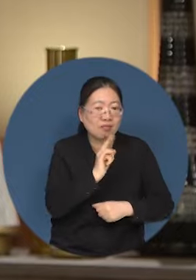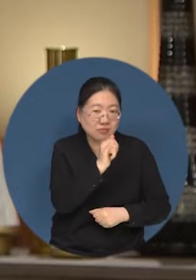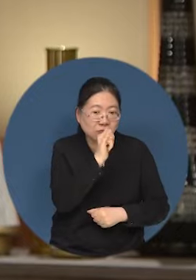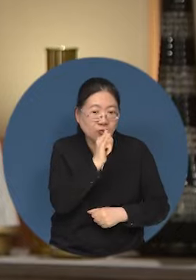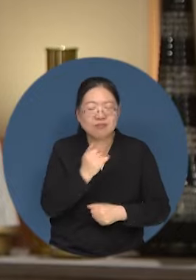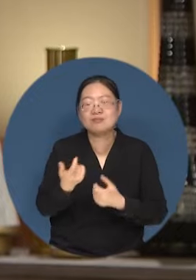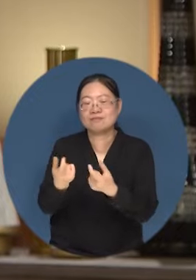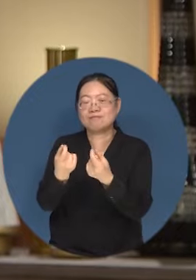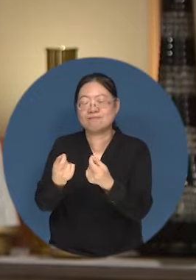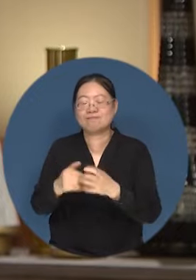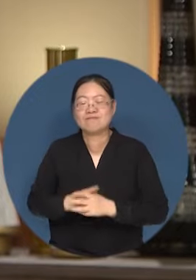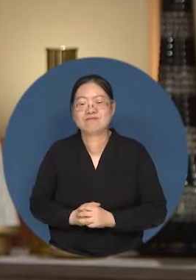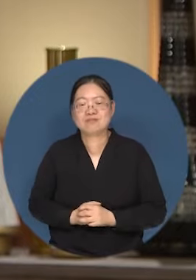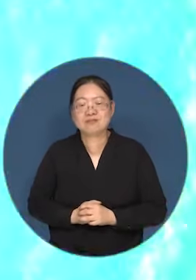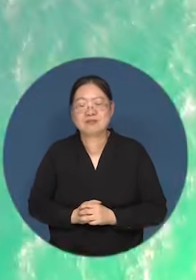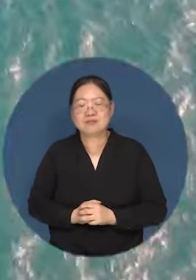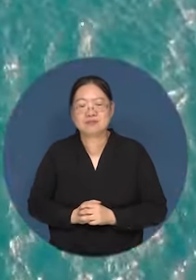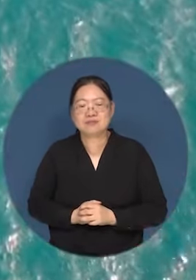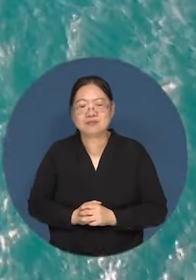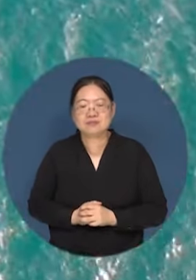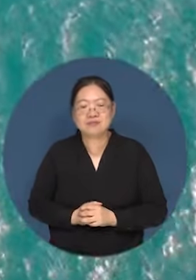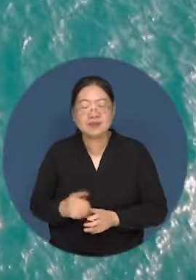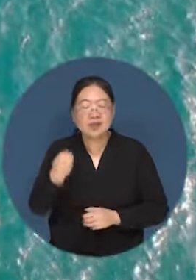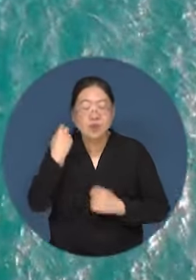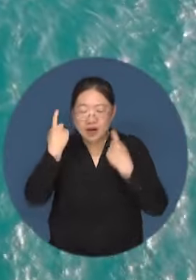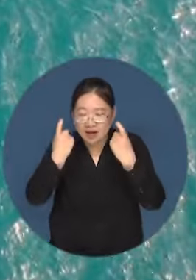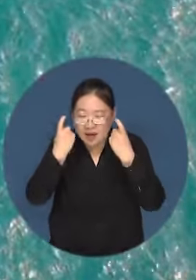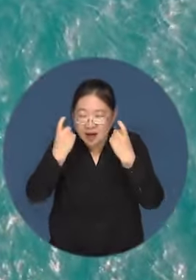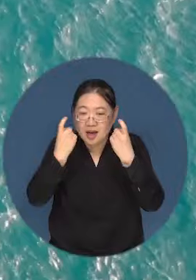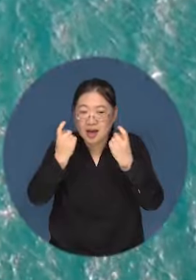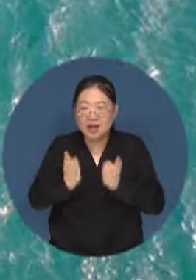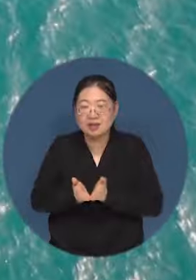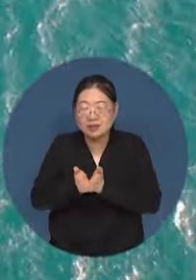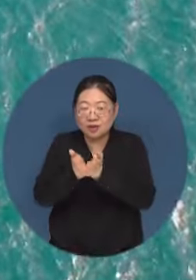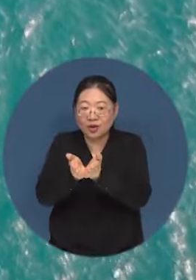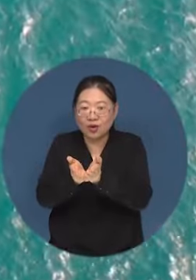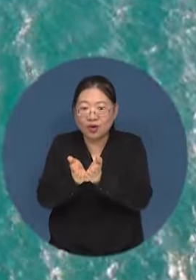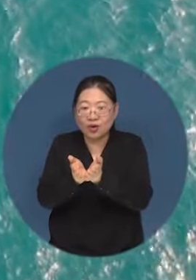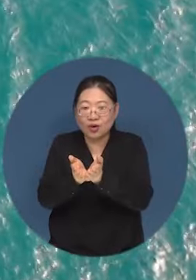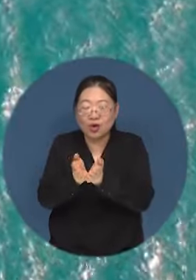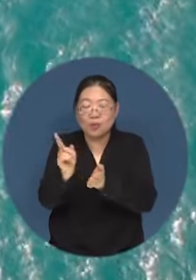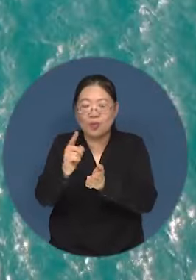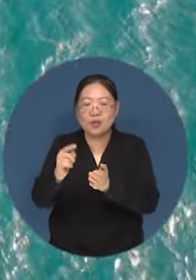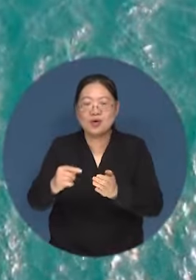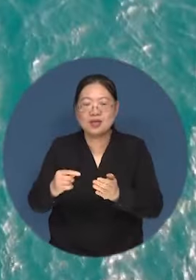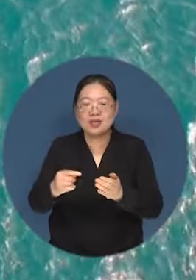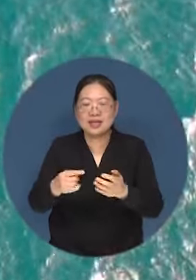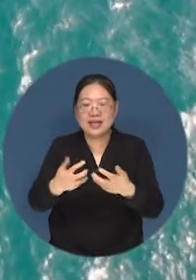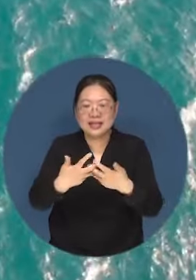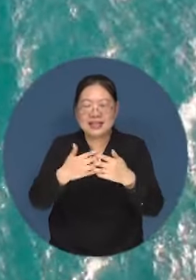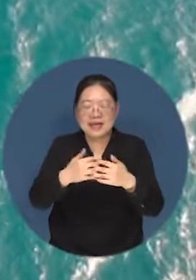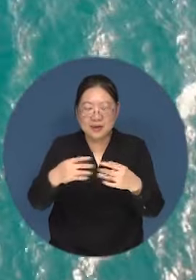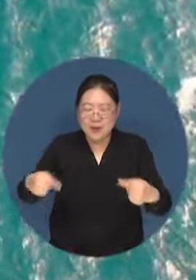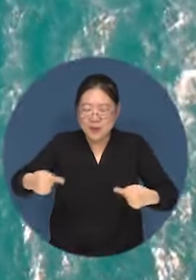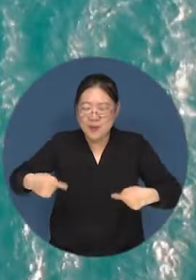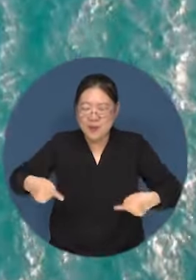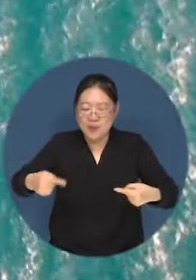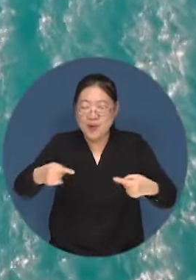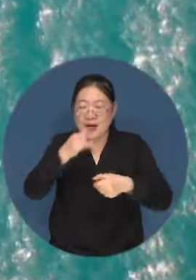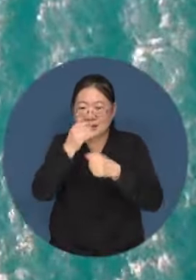좋을 수밖에 없죠. 그 고래 관광선은 이제 모터가 있지 않습니까? 거기에서 필연적으로